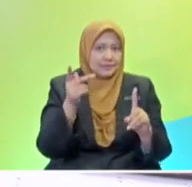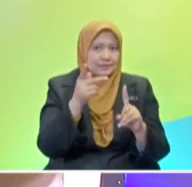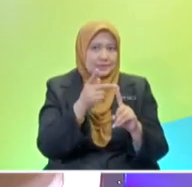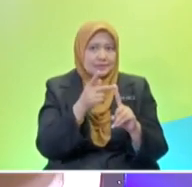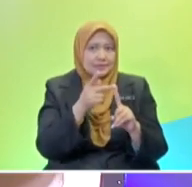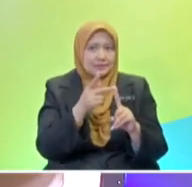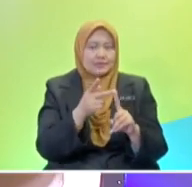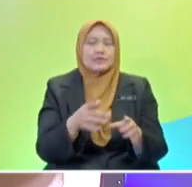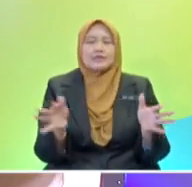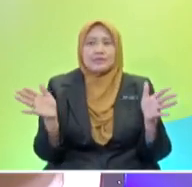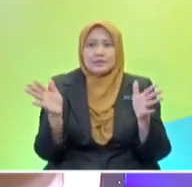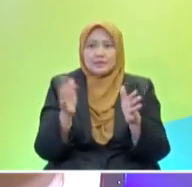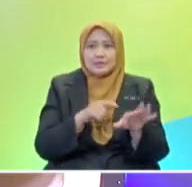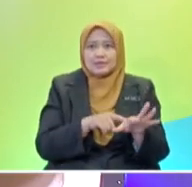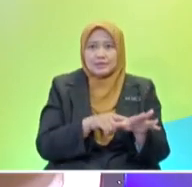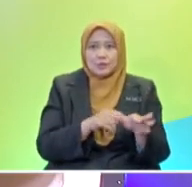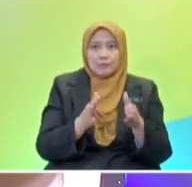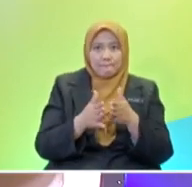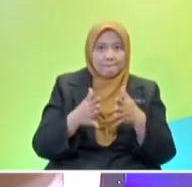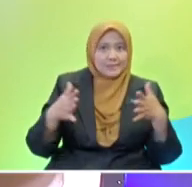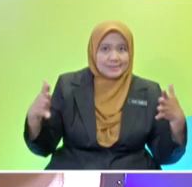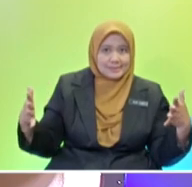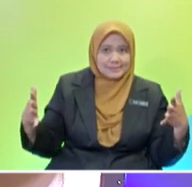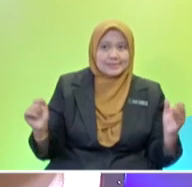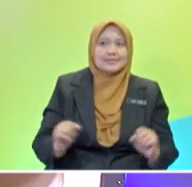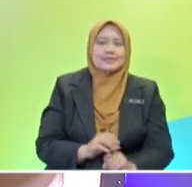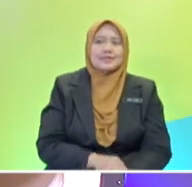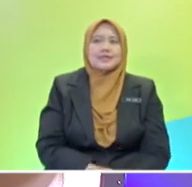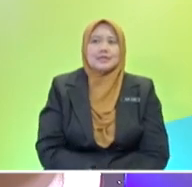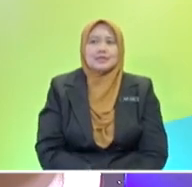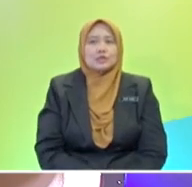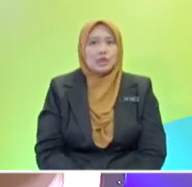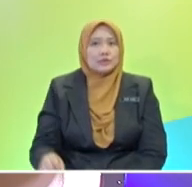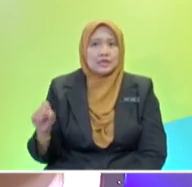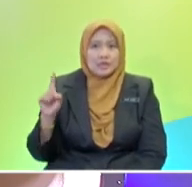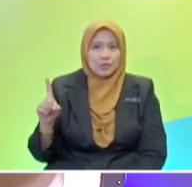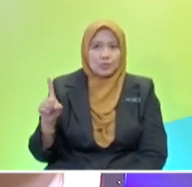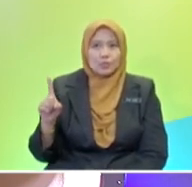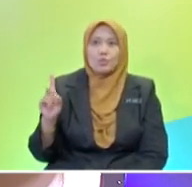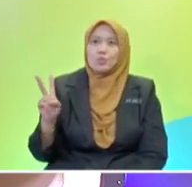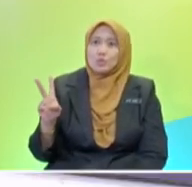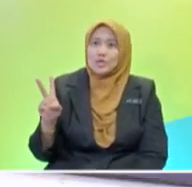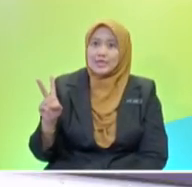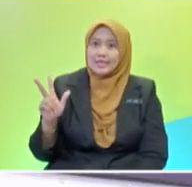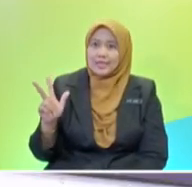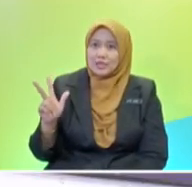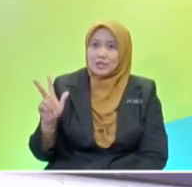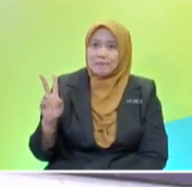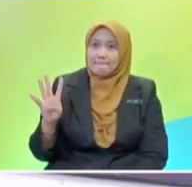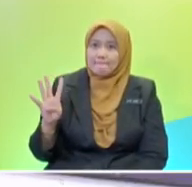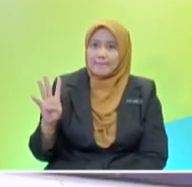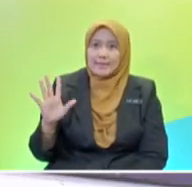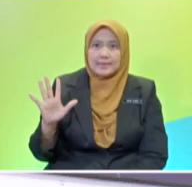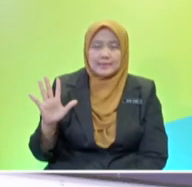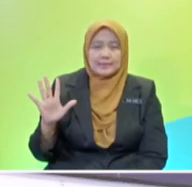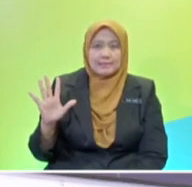Kira sama-sama. Sedia? Satu, dua, tiga, empat,